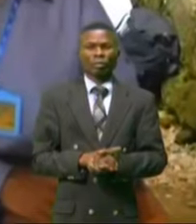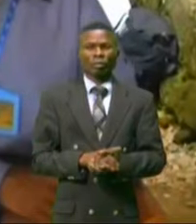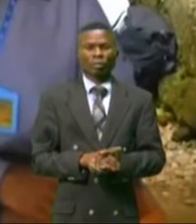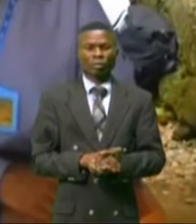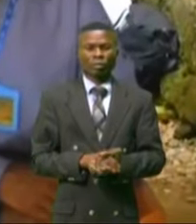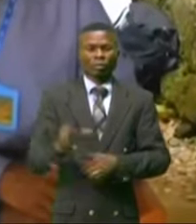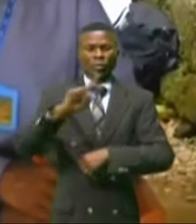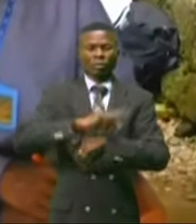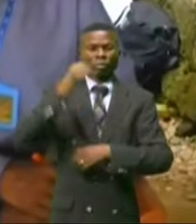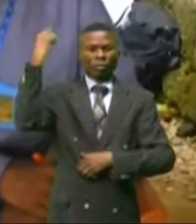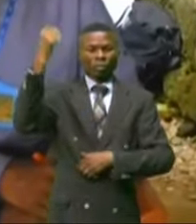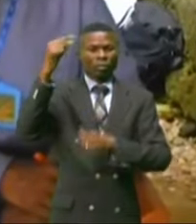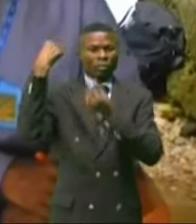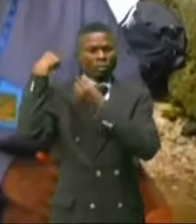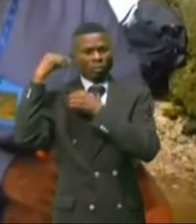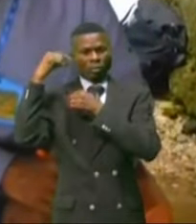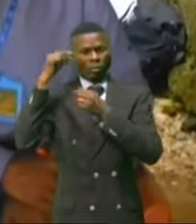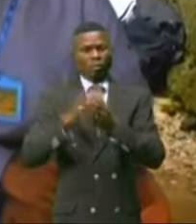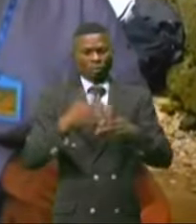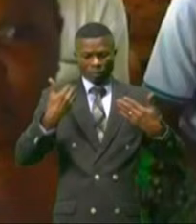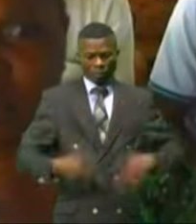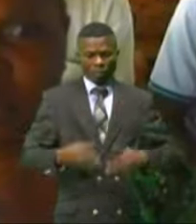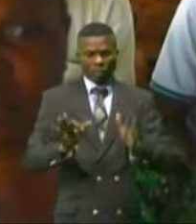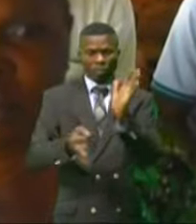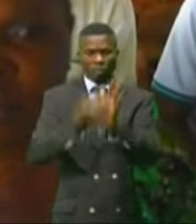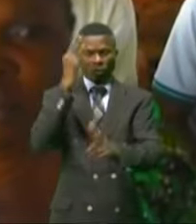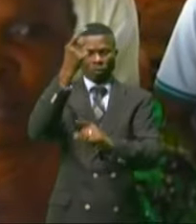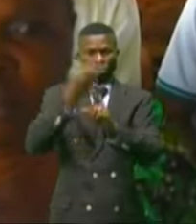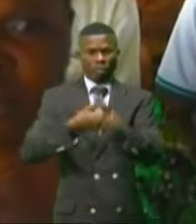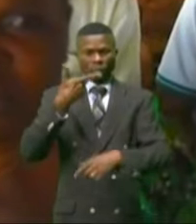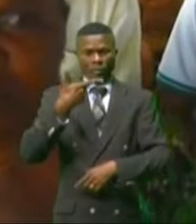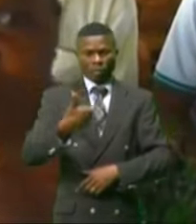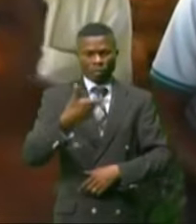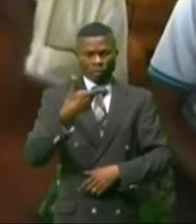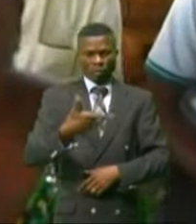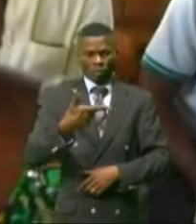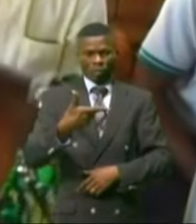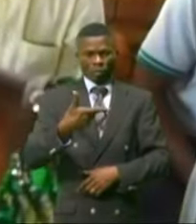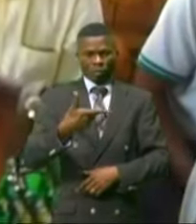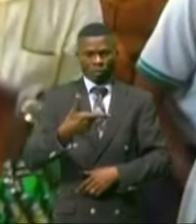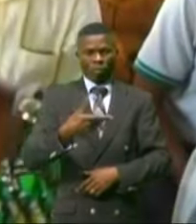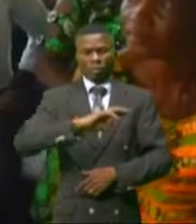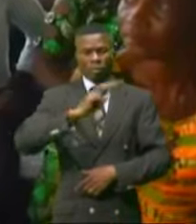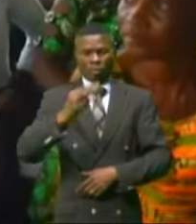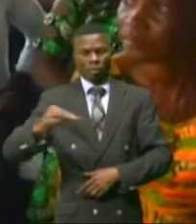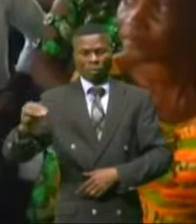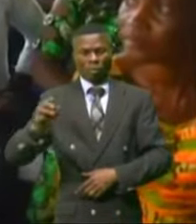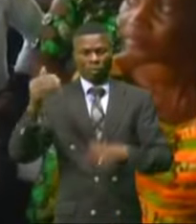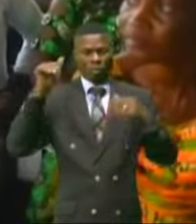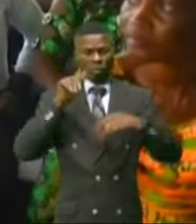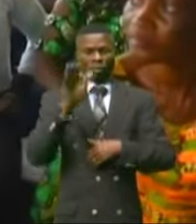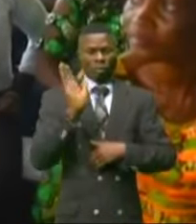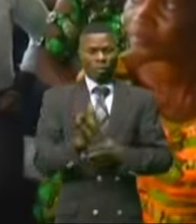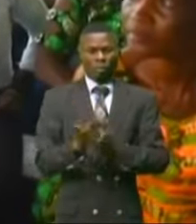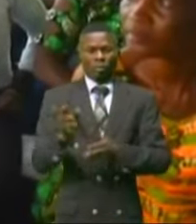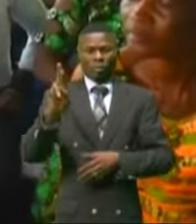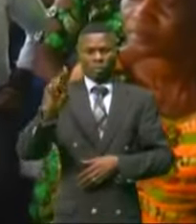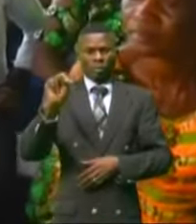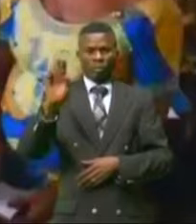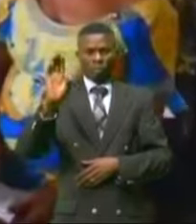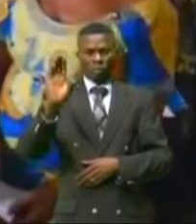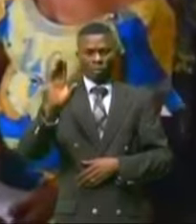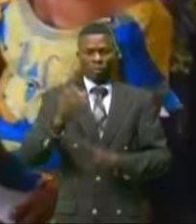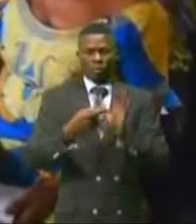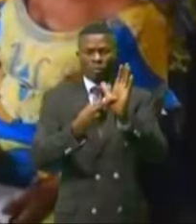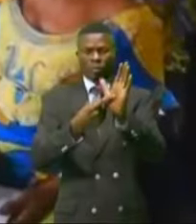La Journée mondiale de la radio a été célébrée ce 13 février partout dans le monde. Au Maniema, le directeur provincial de la RTNC a voulu marquer